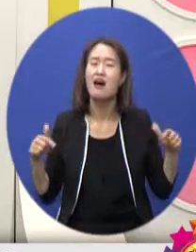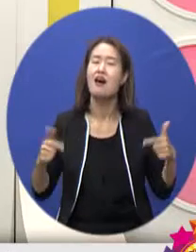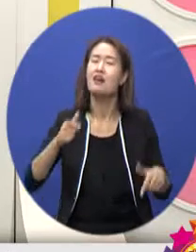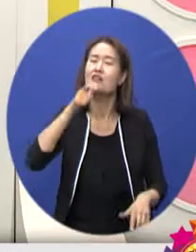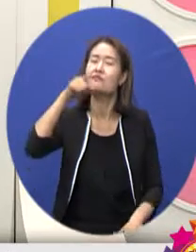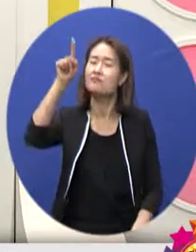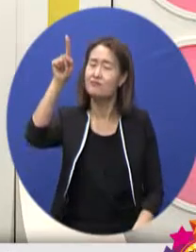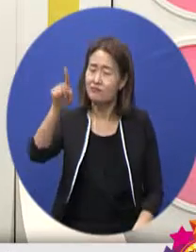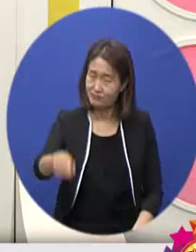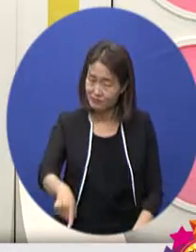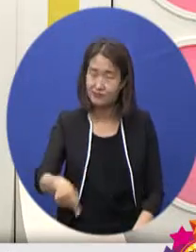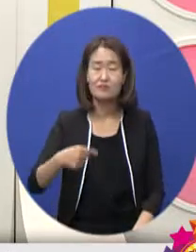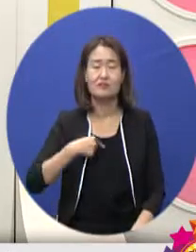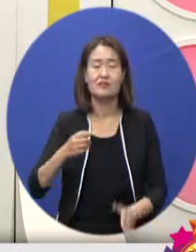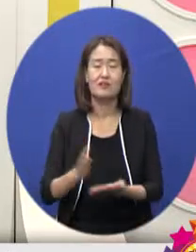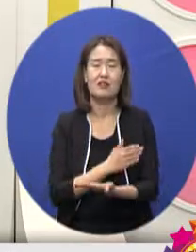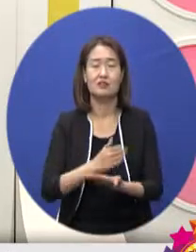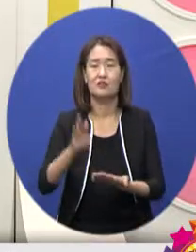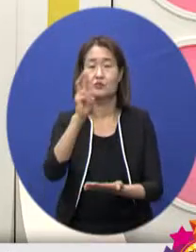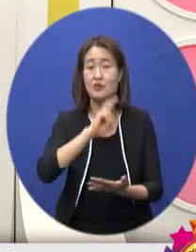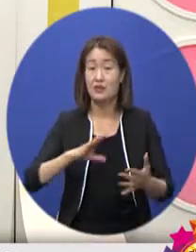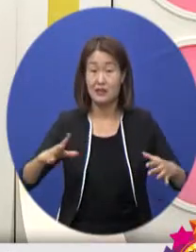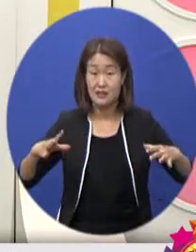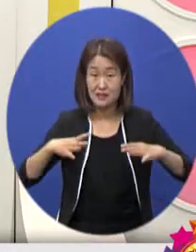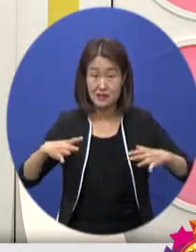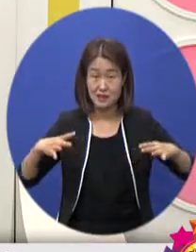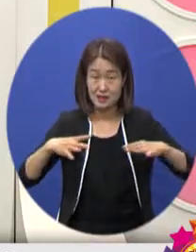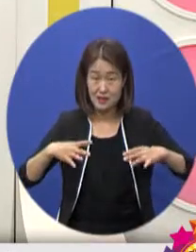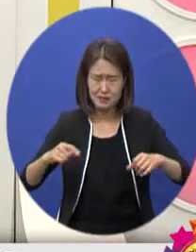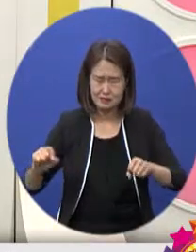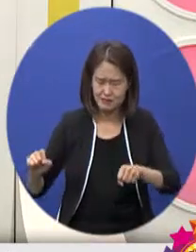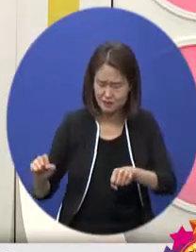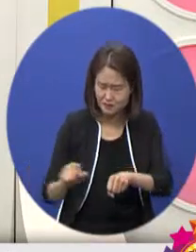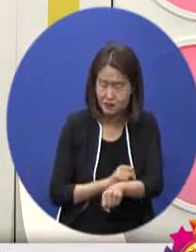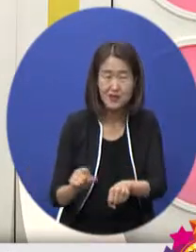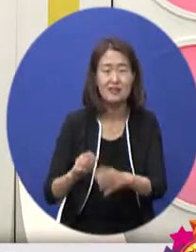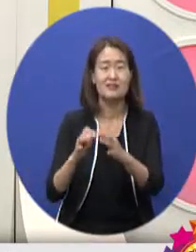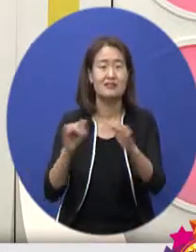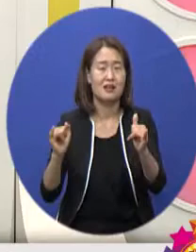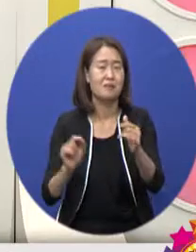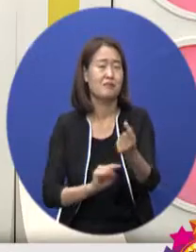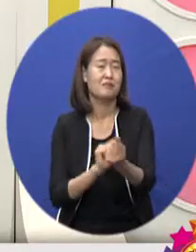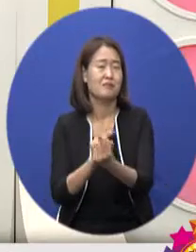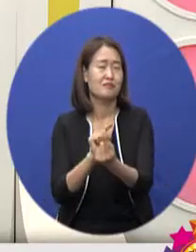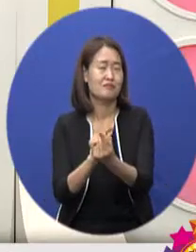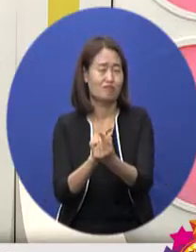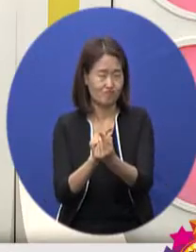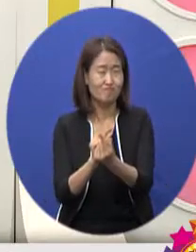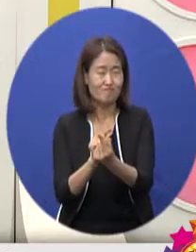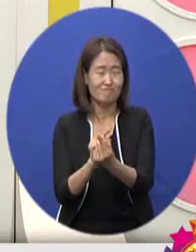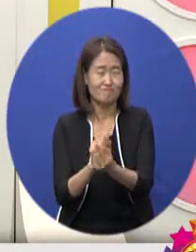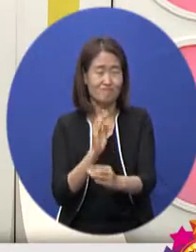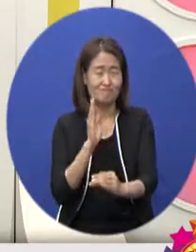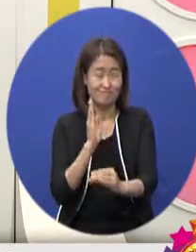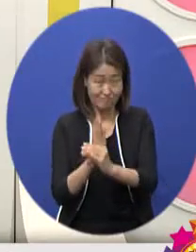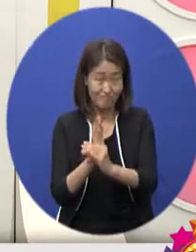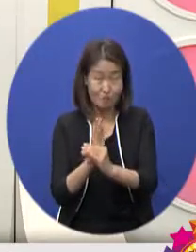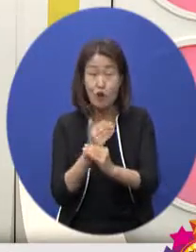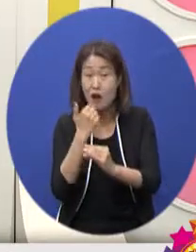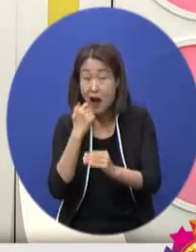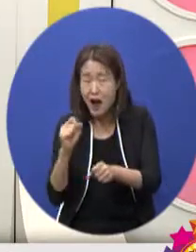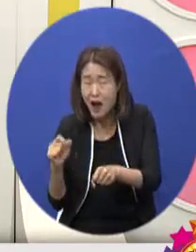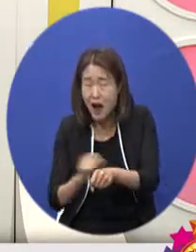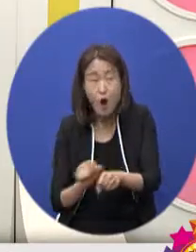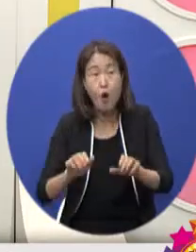매주 수요일마다 저희 나눔 노래자랑에서 아주 특별한 분을 모시고 있어요. 그렇죠. 아주 특별한